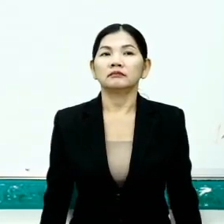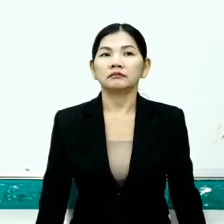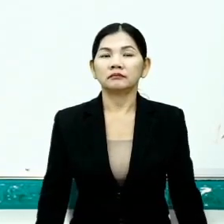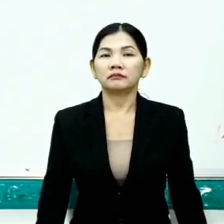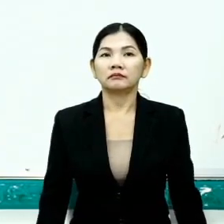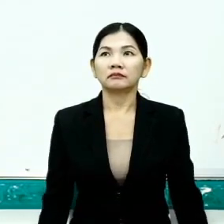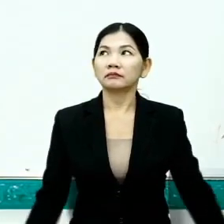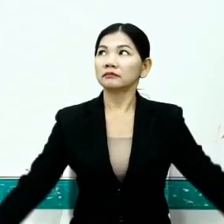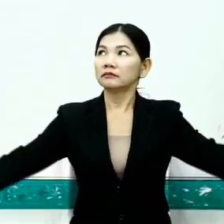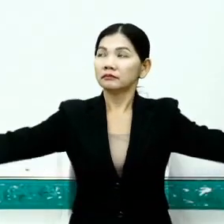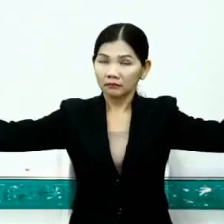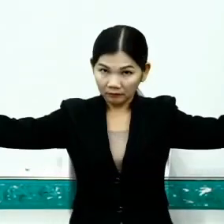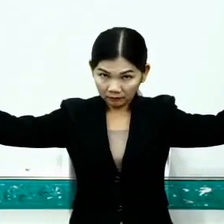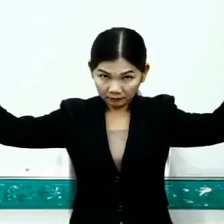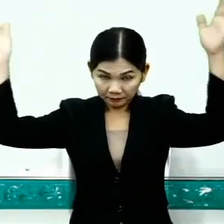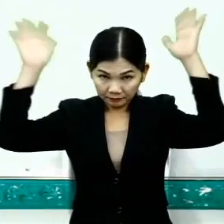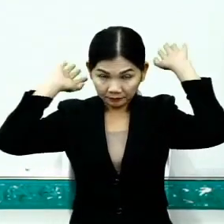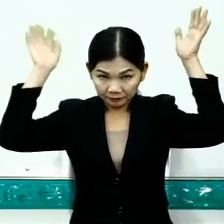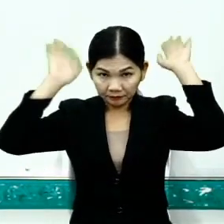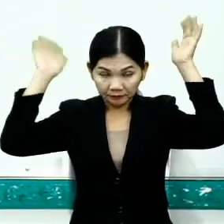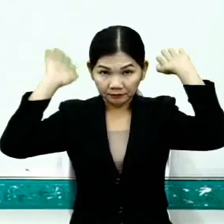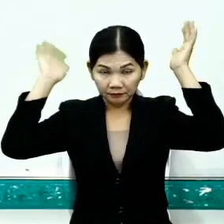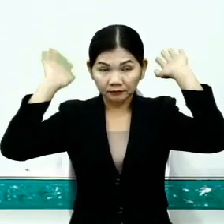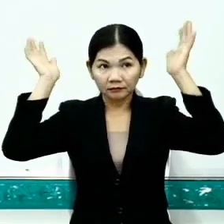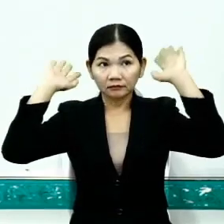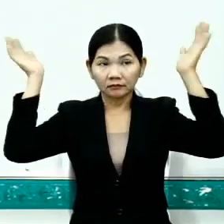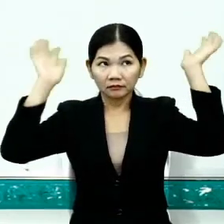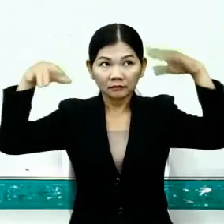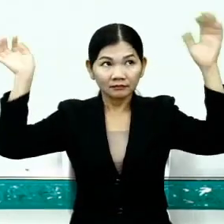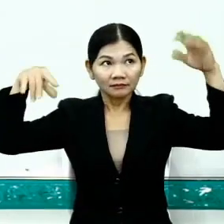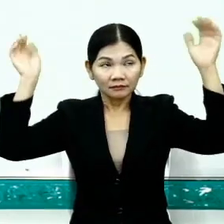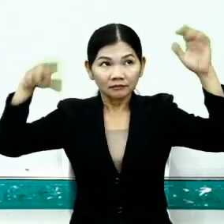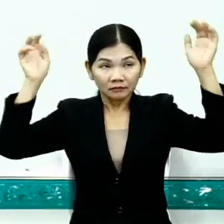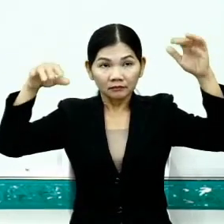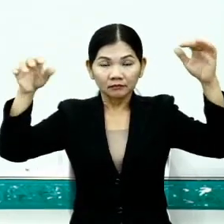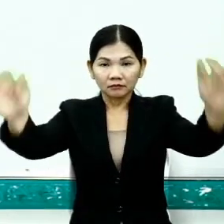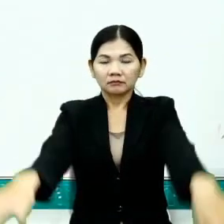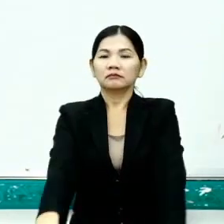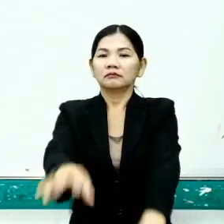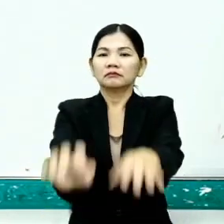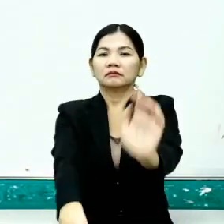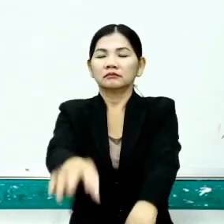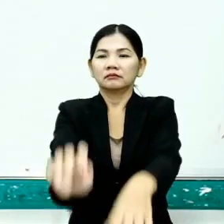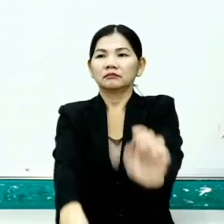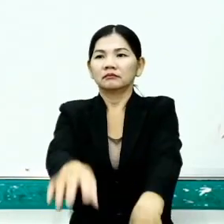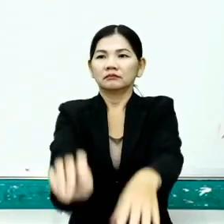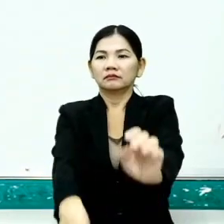cha lực đáy lăng lứa lò, lực đáy từ một lò.